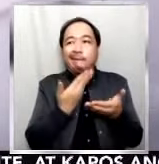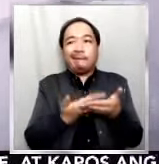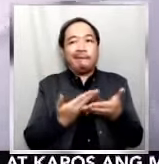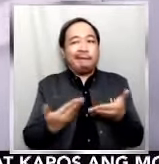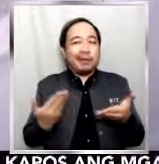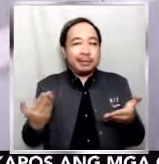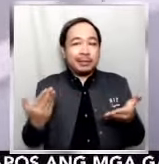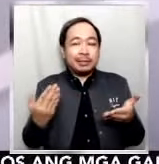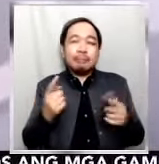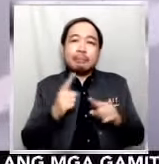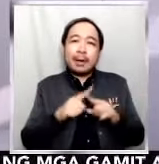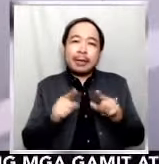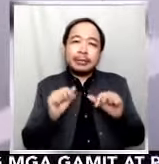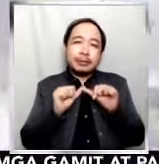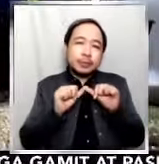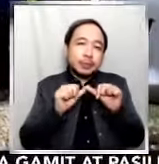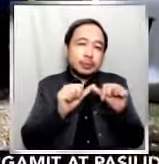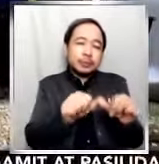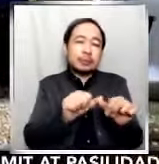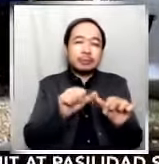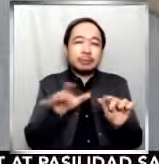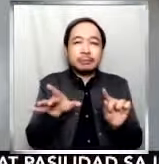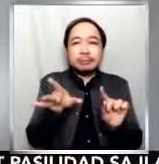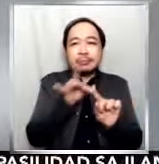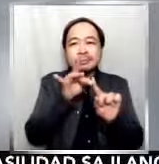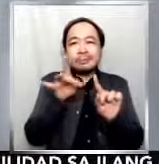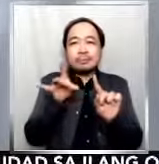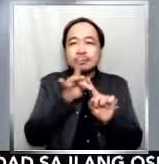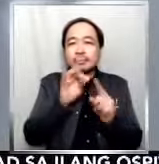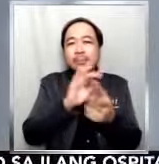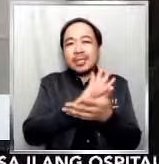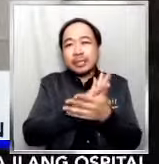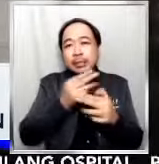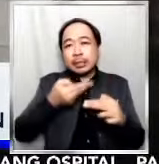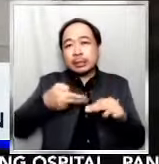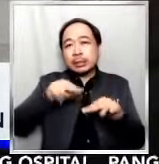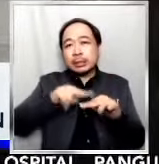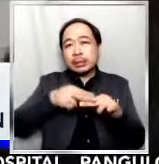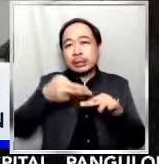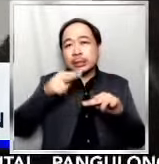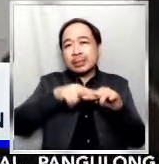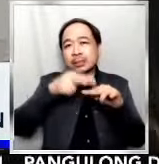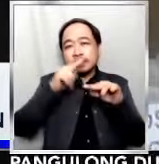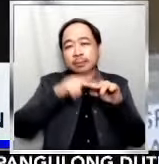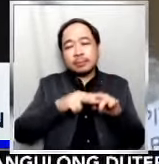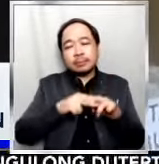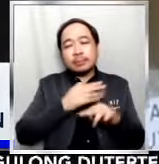pagdami ng kaso ng COVID-19. Mga kapuso, ngayon ang panahon para